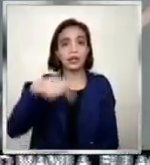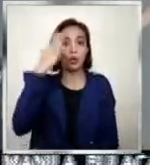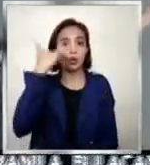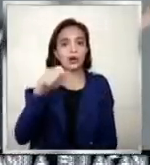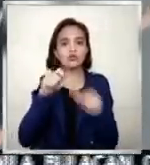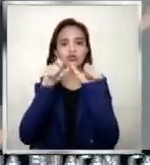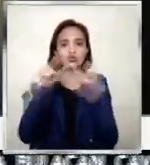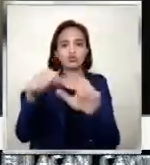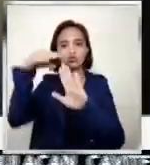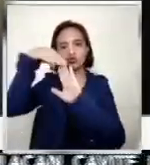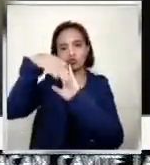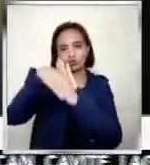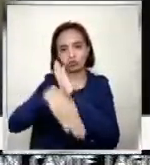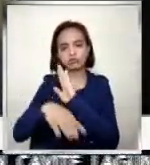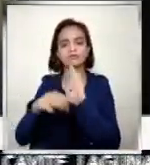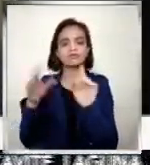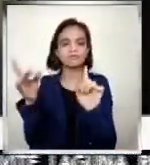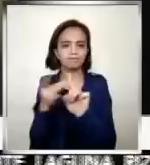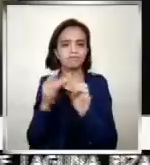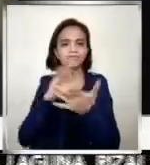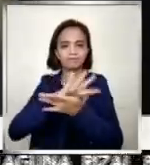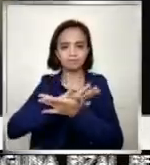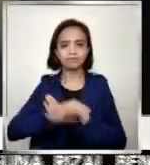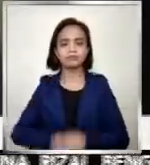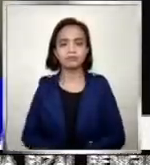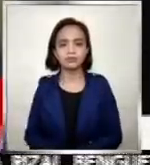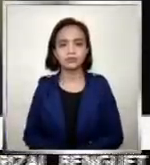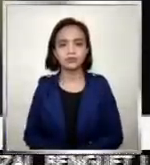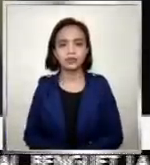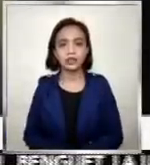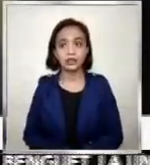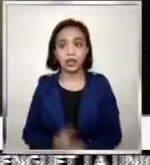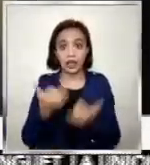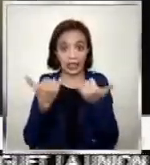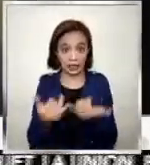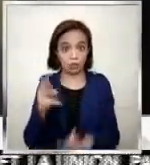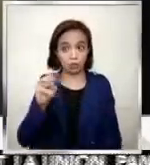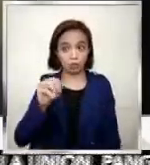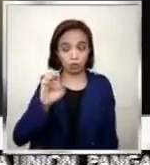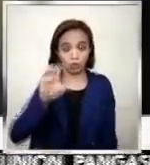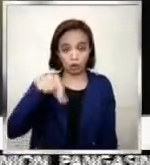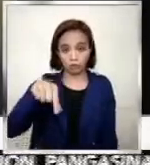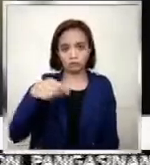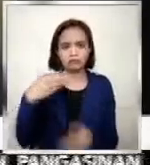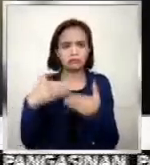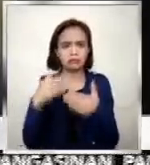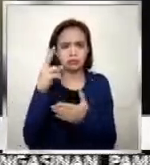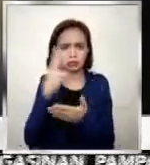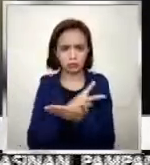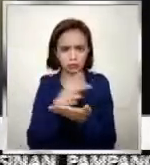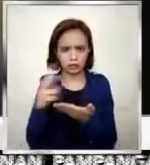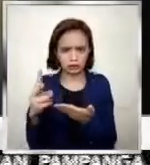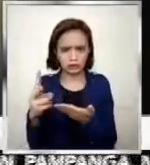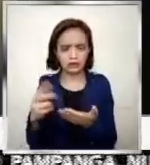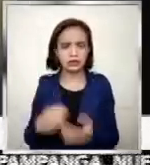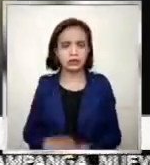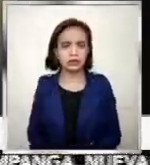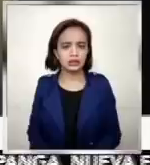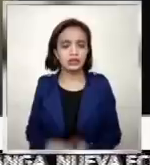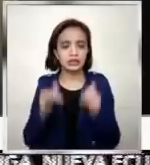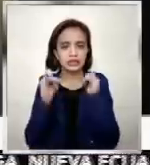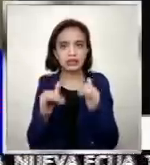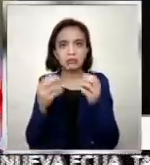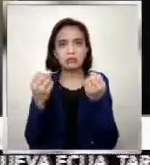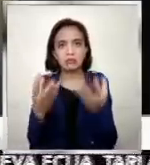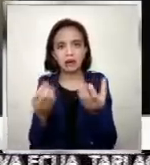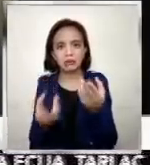sa NCR. We have been on MECQ for about 2 weeks and we are still seeing a decreasing reproduction number. So